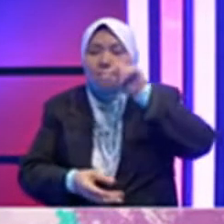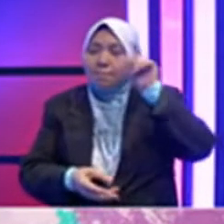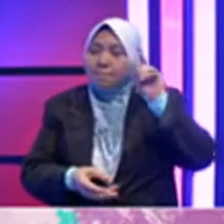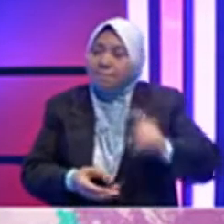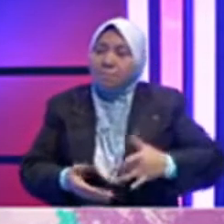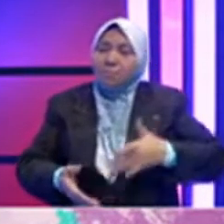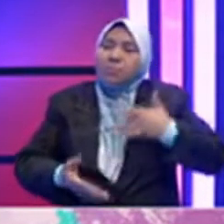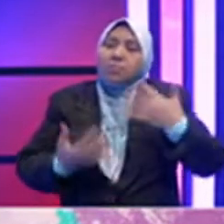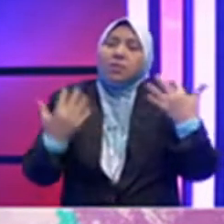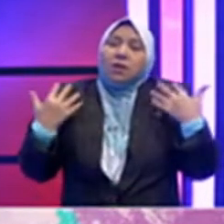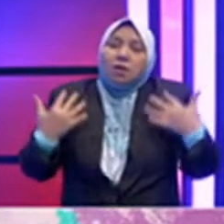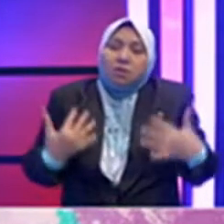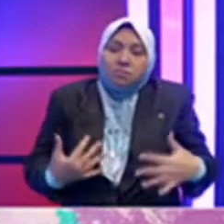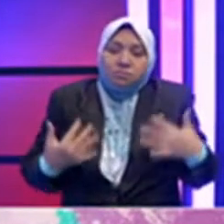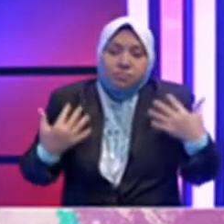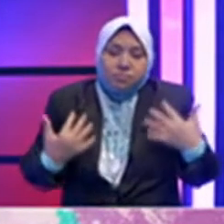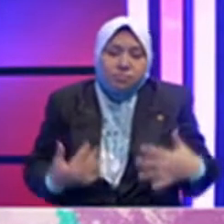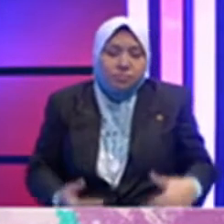المرسلون.